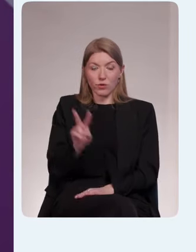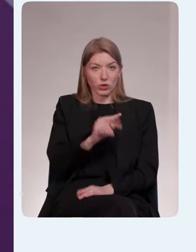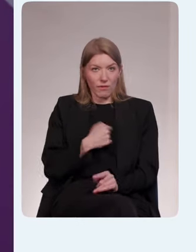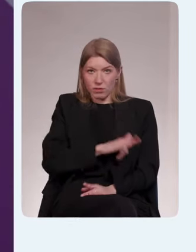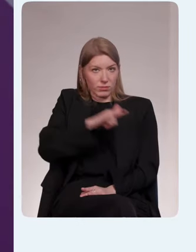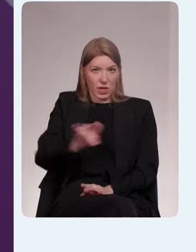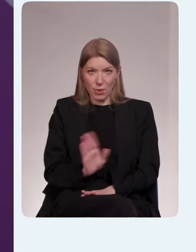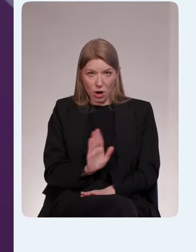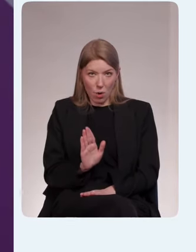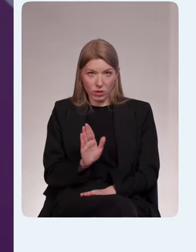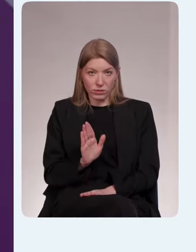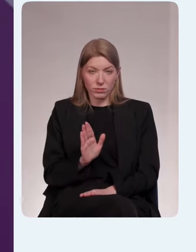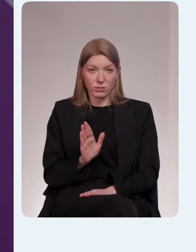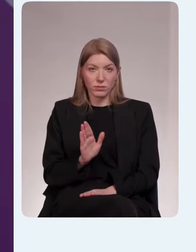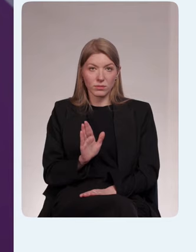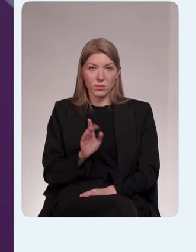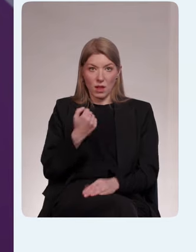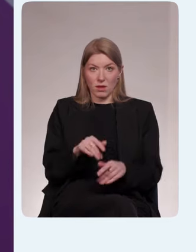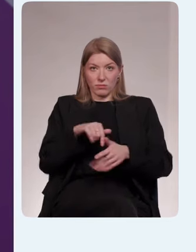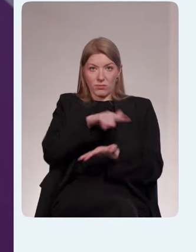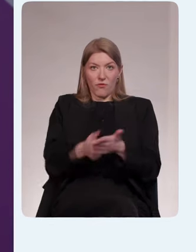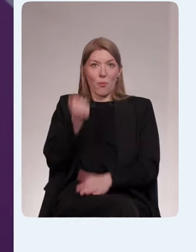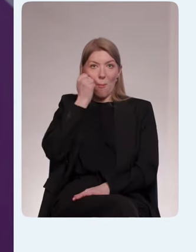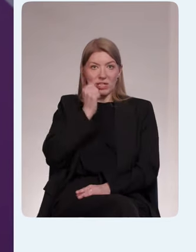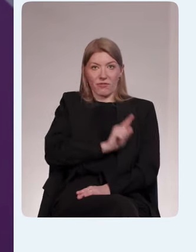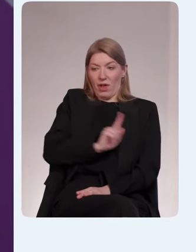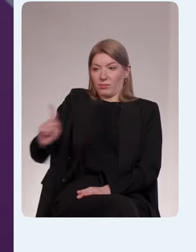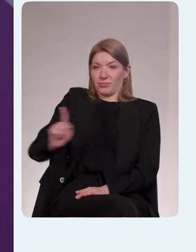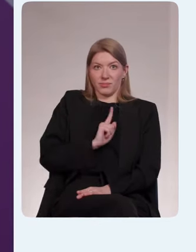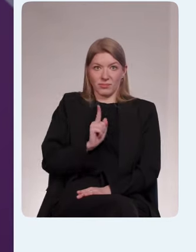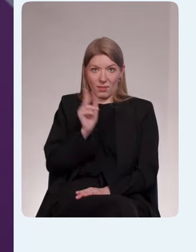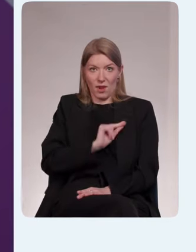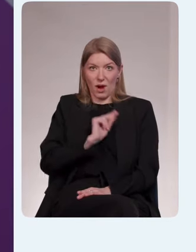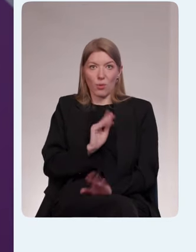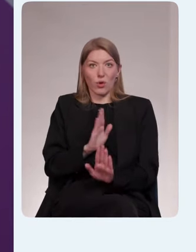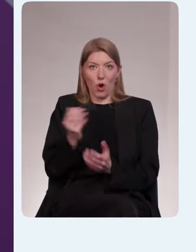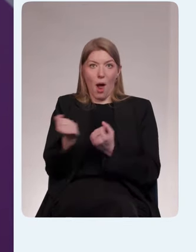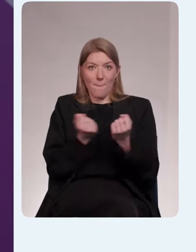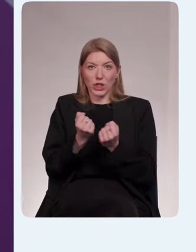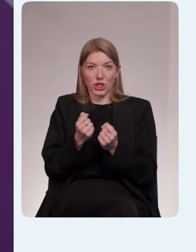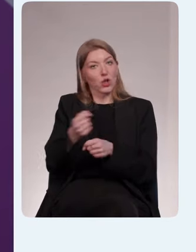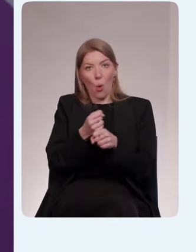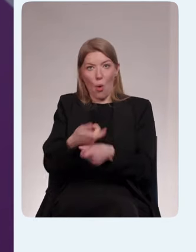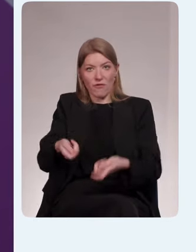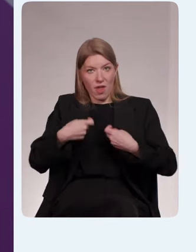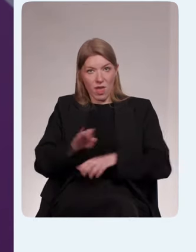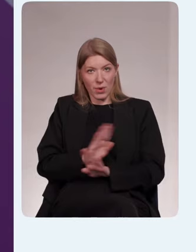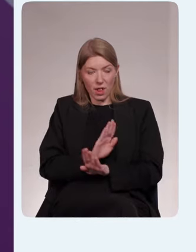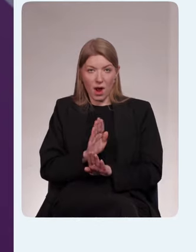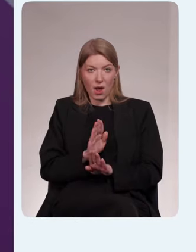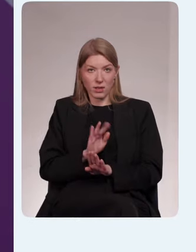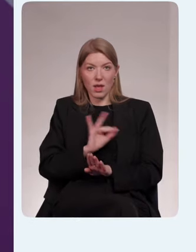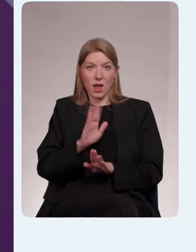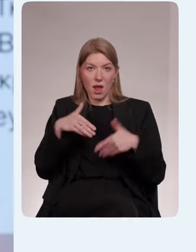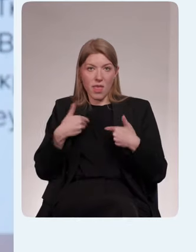я чисто с одного конца Москвы на работу добираюсь. Только машинист не предлагает мне кофе и не желает приятного